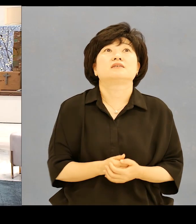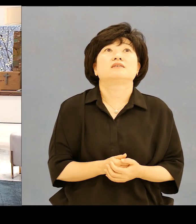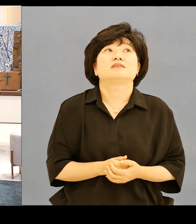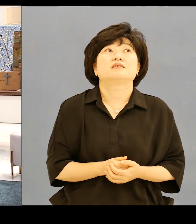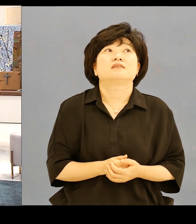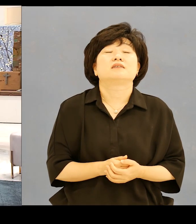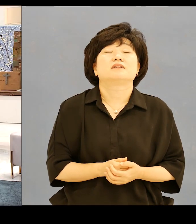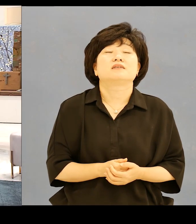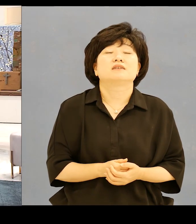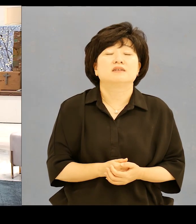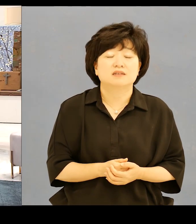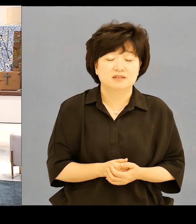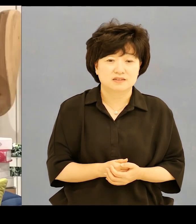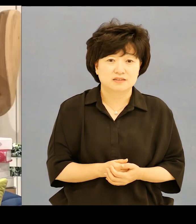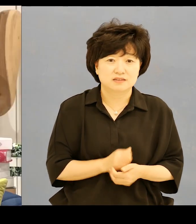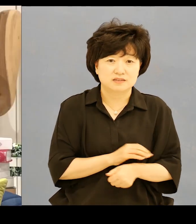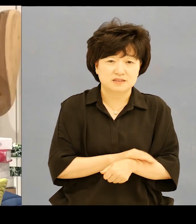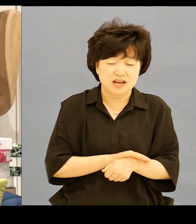감사합니다.